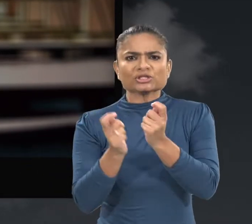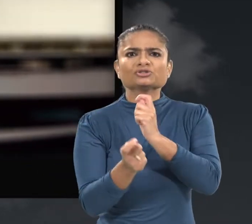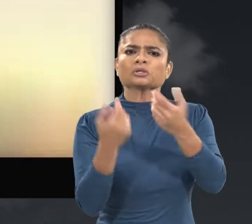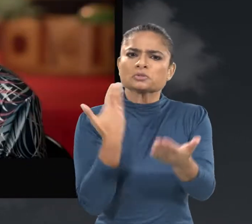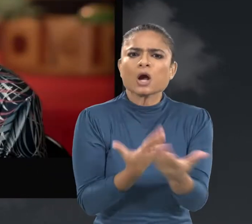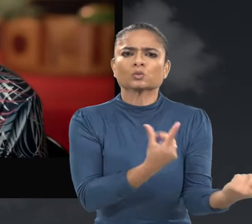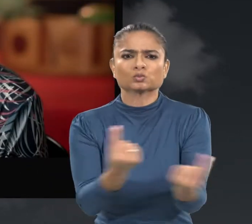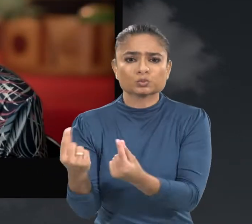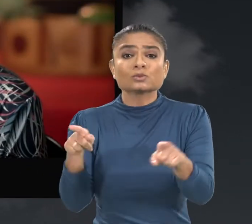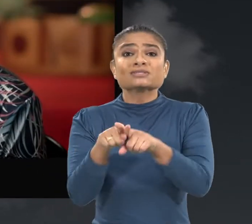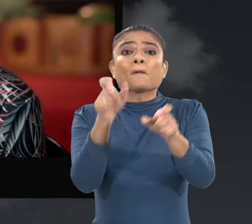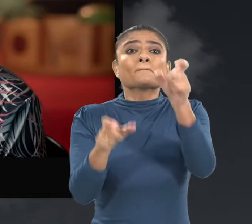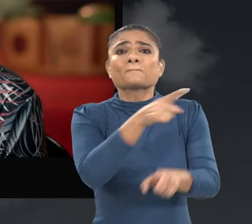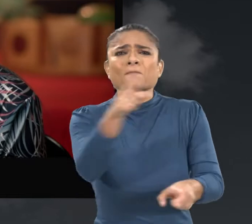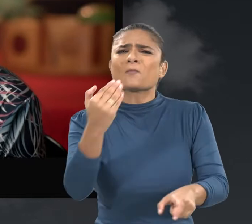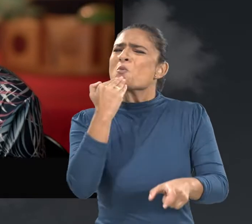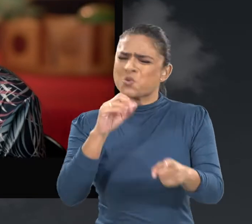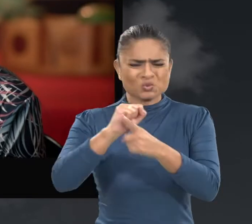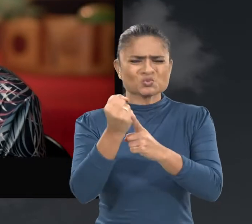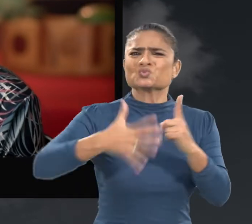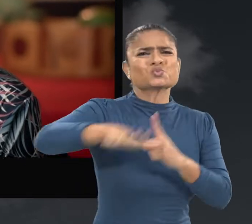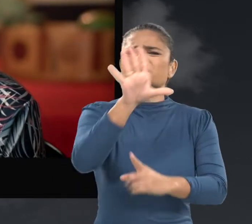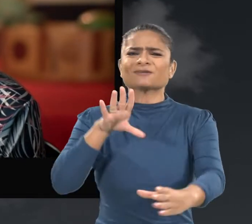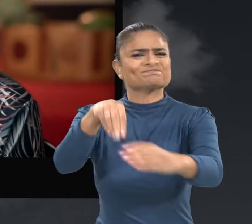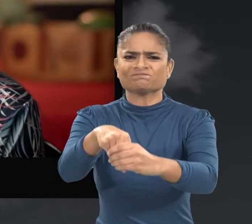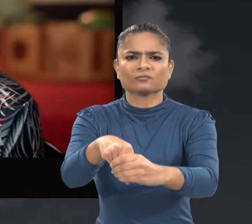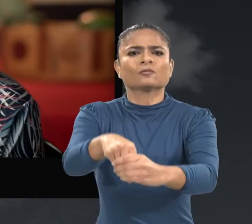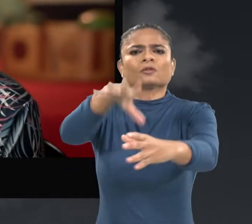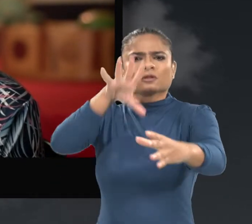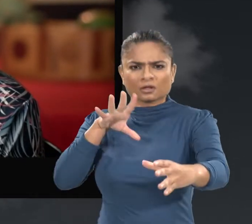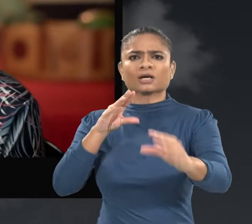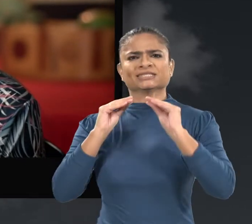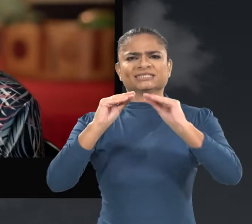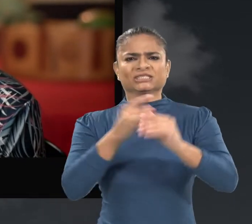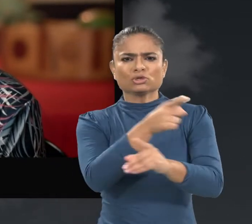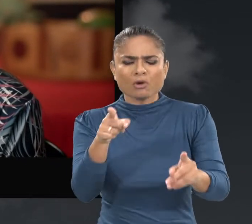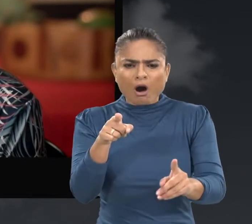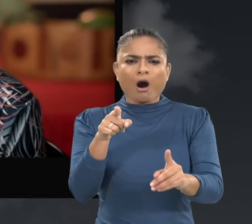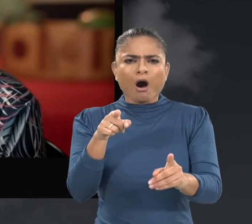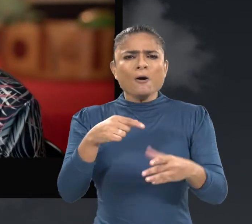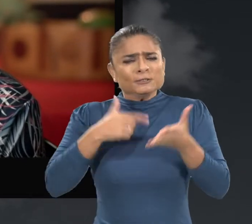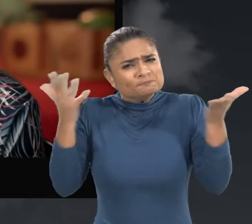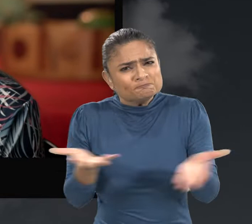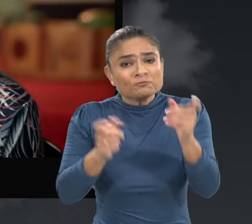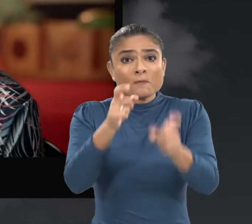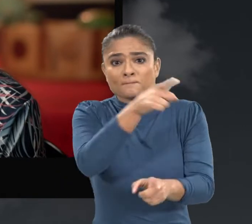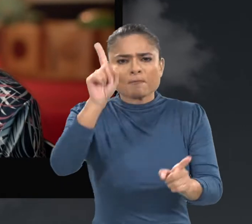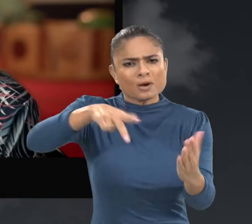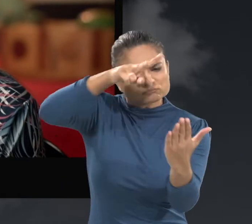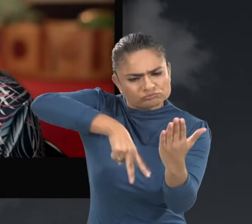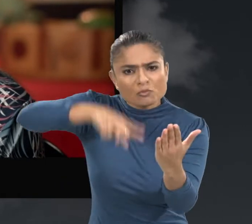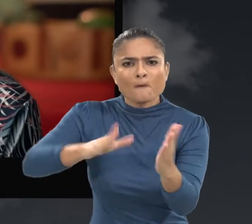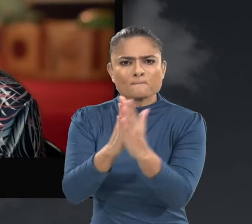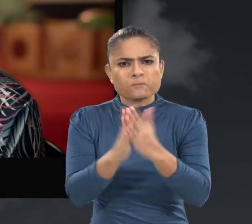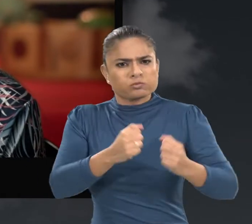en ook mense wat nie regtig inpas nie. So ek wil aan die mense sê dat hulle die boek moet lees